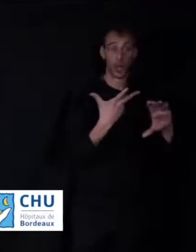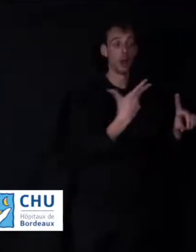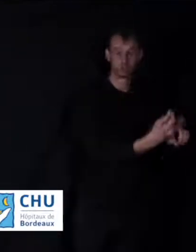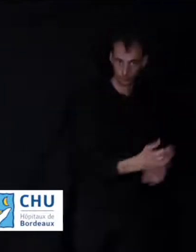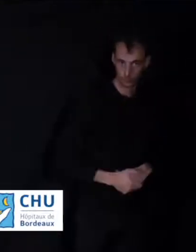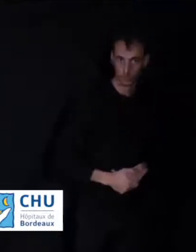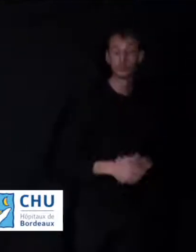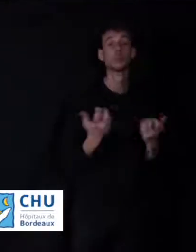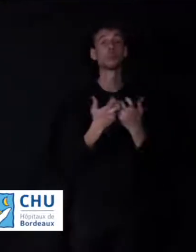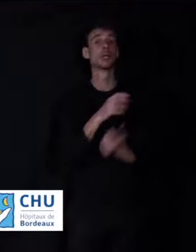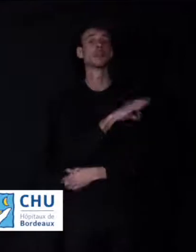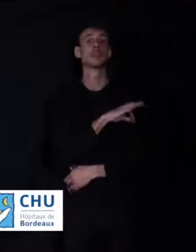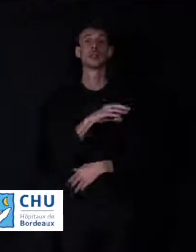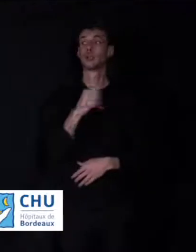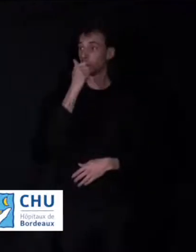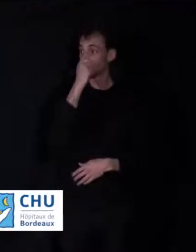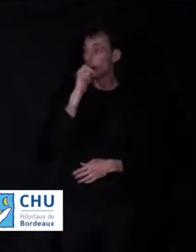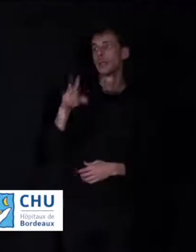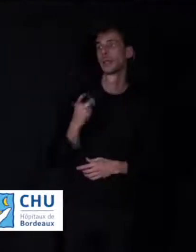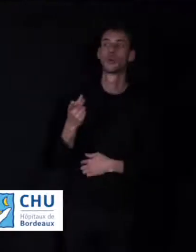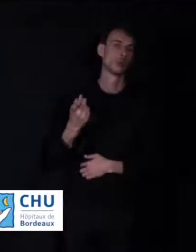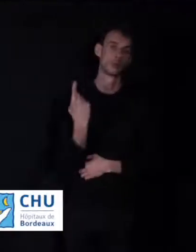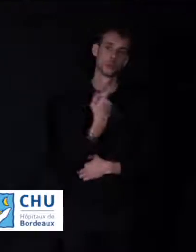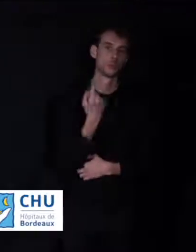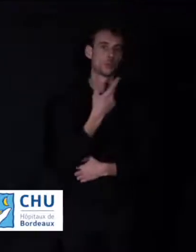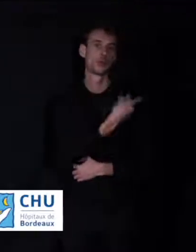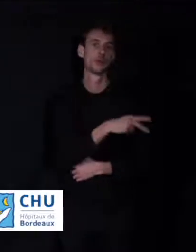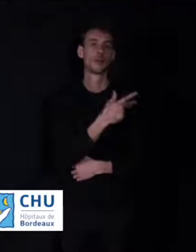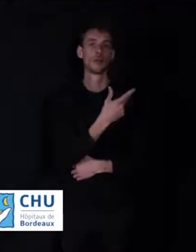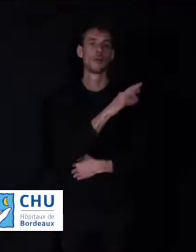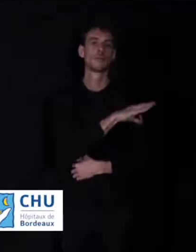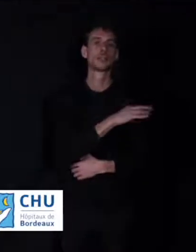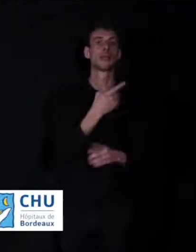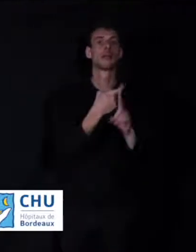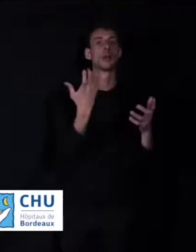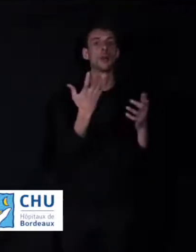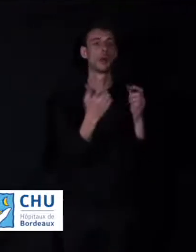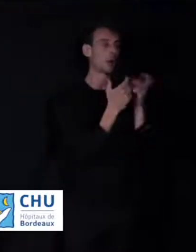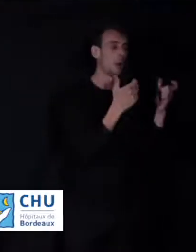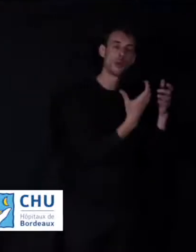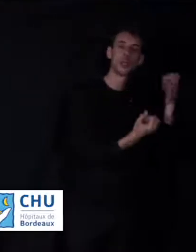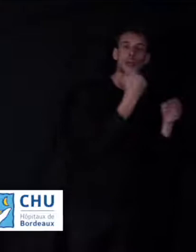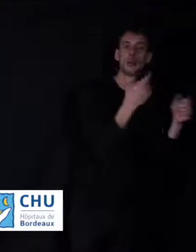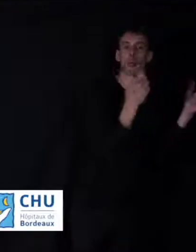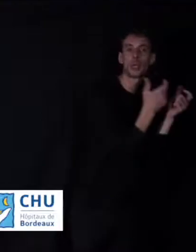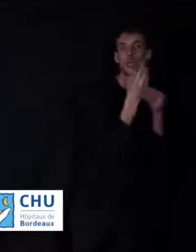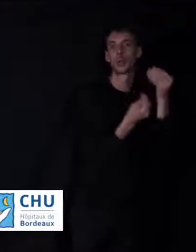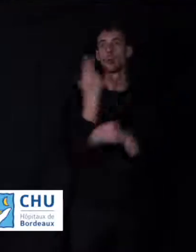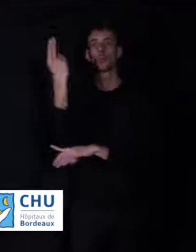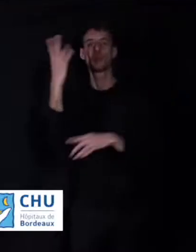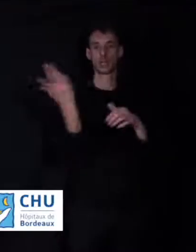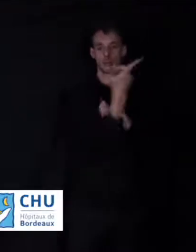AstraZeneca, co-développé. Tous ces vaccins sont co-développés souvent, soit vers des startups, soit avec des universités. Donc AstraZeneca, c'est avec l'université